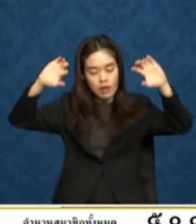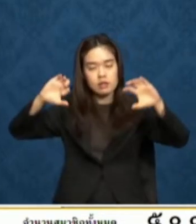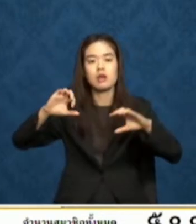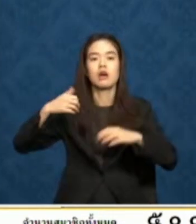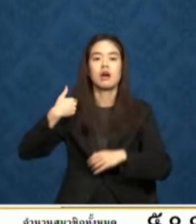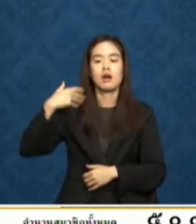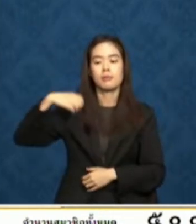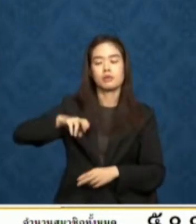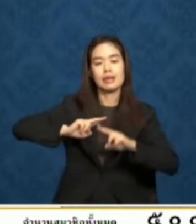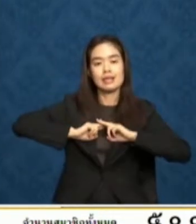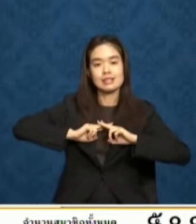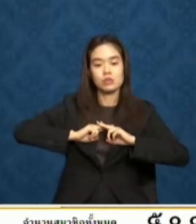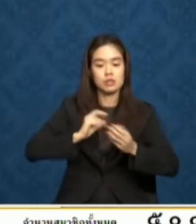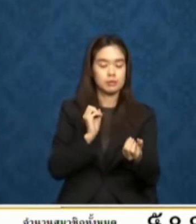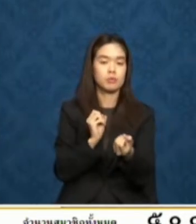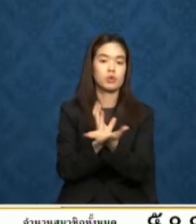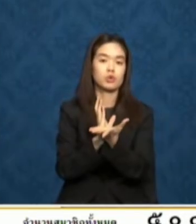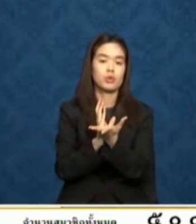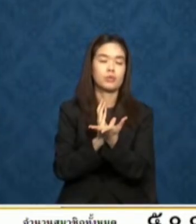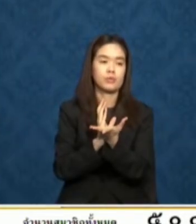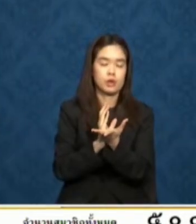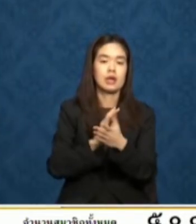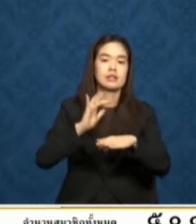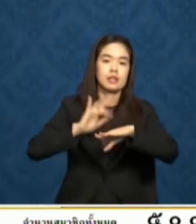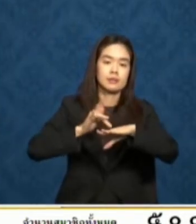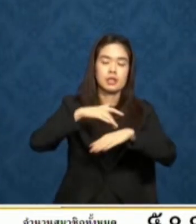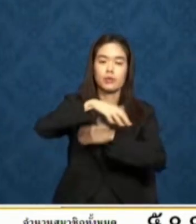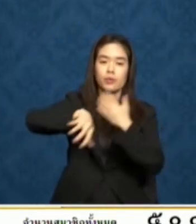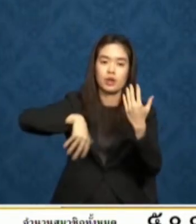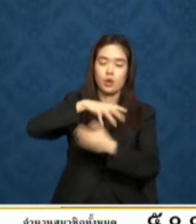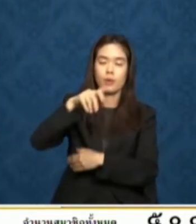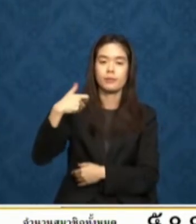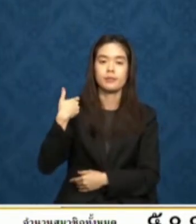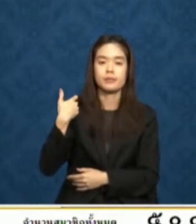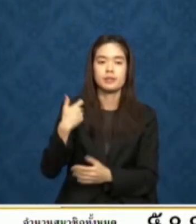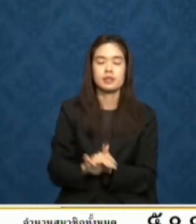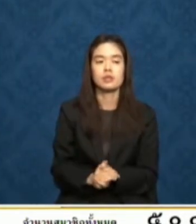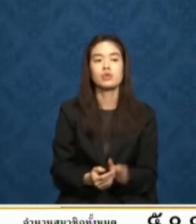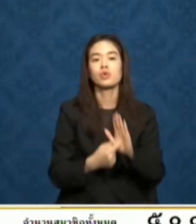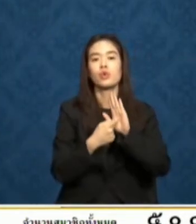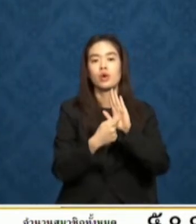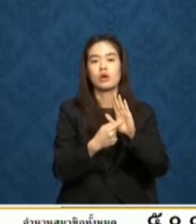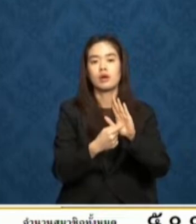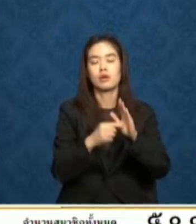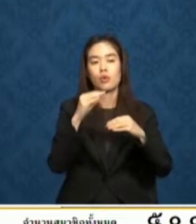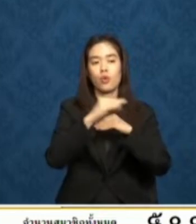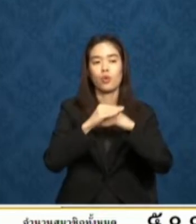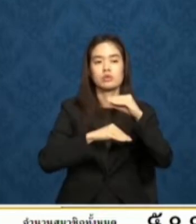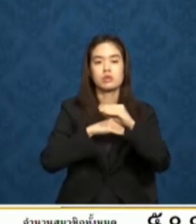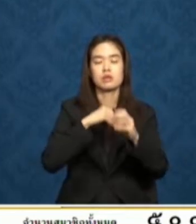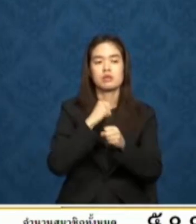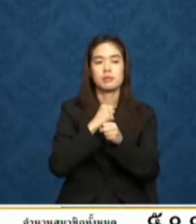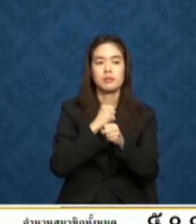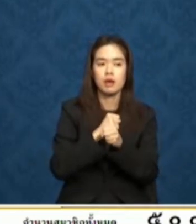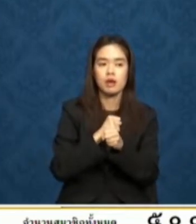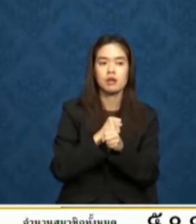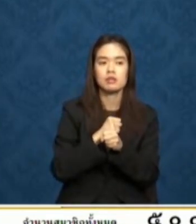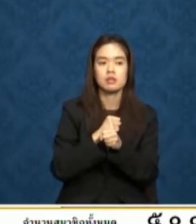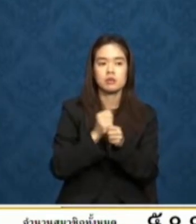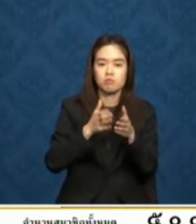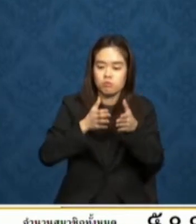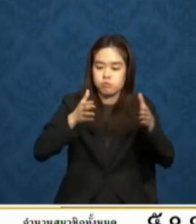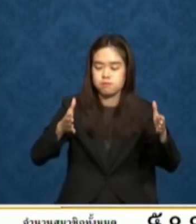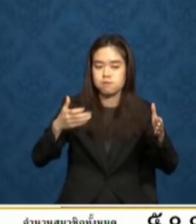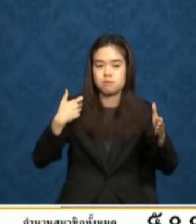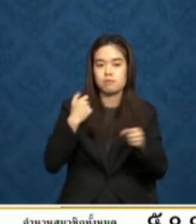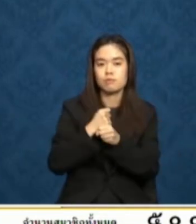ชน ที่ส่งผกระทบต่อ สับไปกอนธรมชาิ และส่งวล้อมไม่วจะเป็นเรื่องของโงสางพื้ฐาน โครงการขนาดใหญ